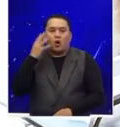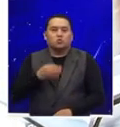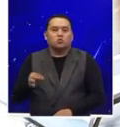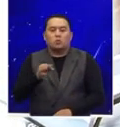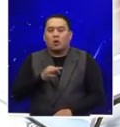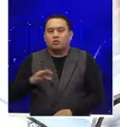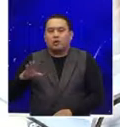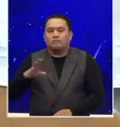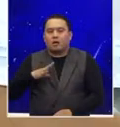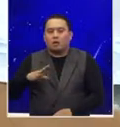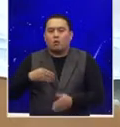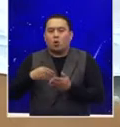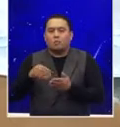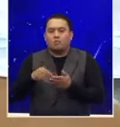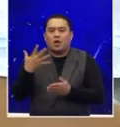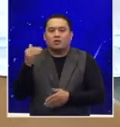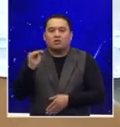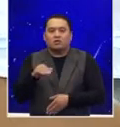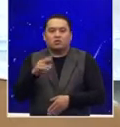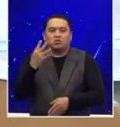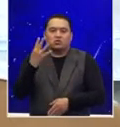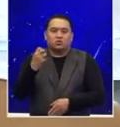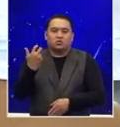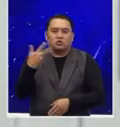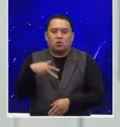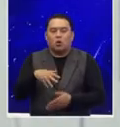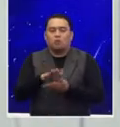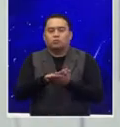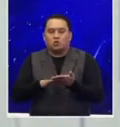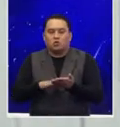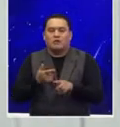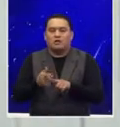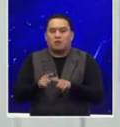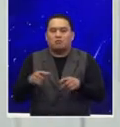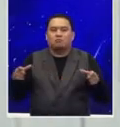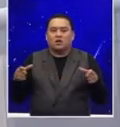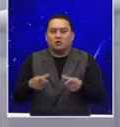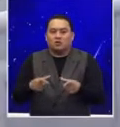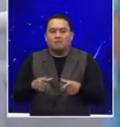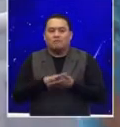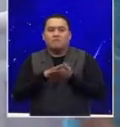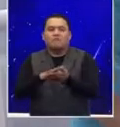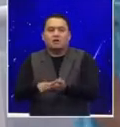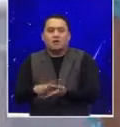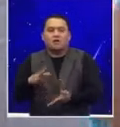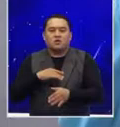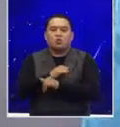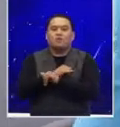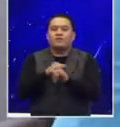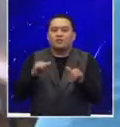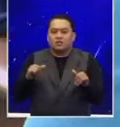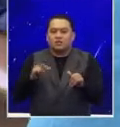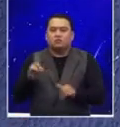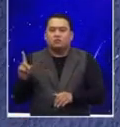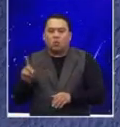области для льготников было приобретено 5340 путевок. В этом году, несмотря на пандемию, выделенные средства были увеличены. А